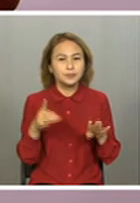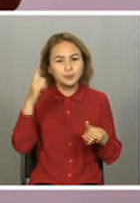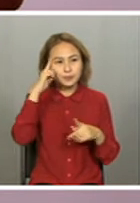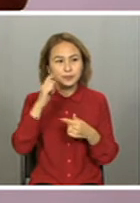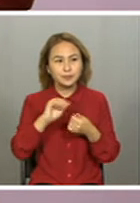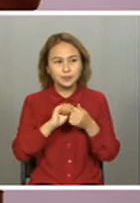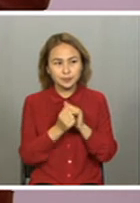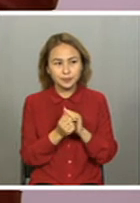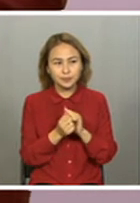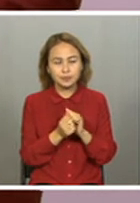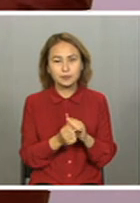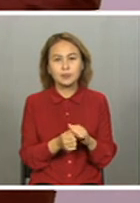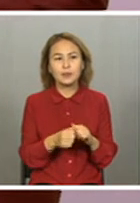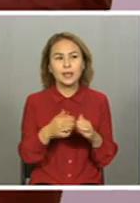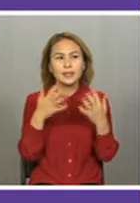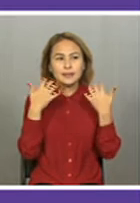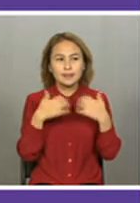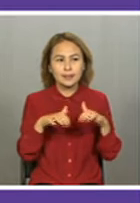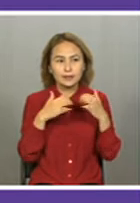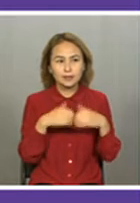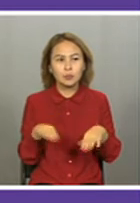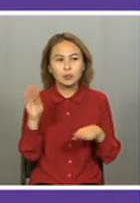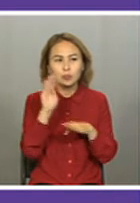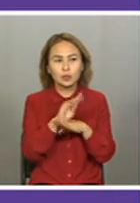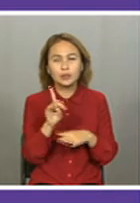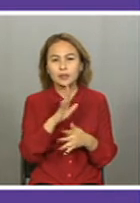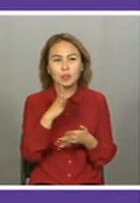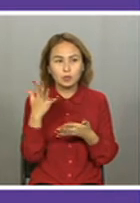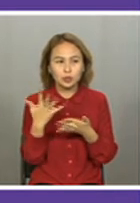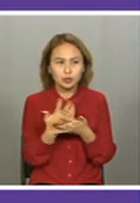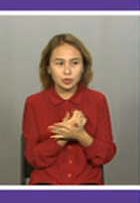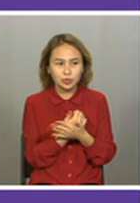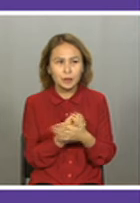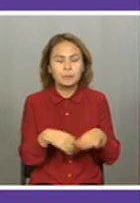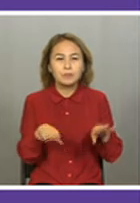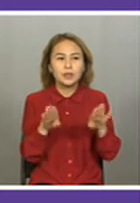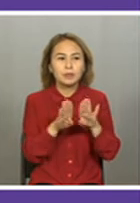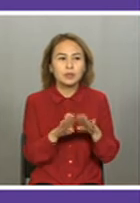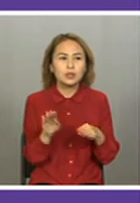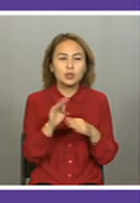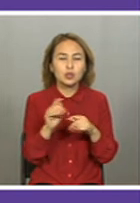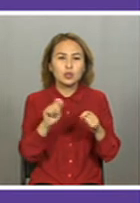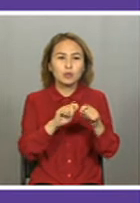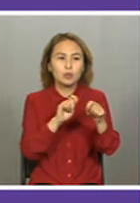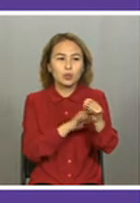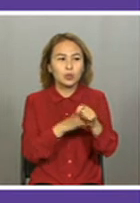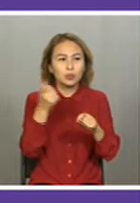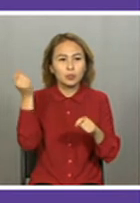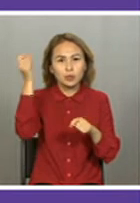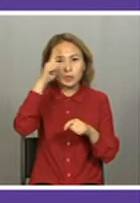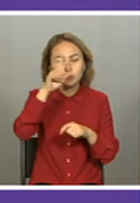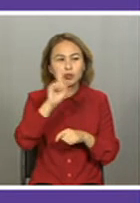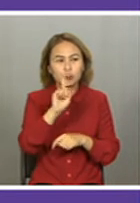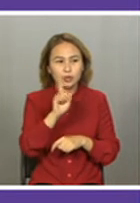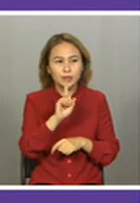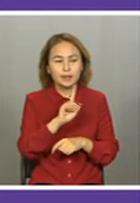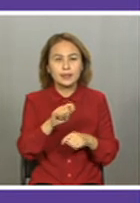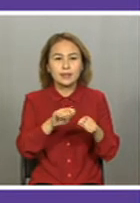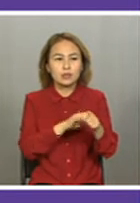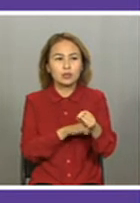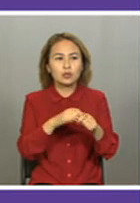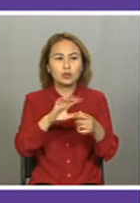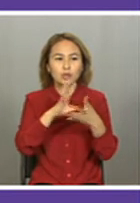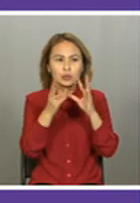сақтайық. Санның бөлігін табу үшін, кесіндінің бір үлесінің ұзындығын білу үшін, кесіндінің